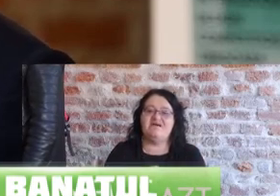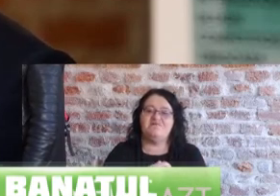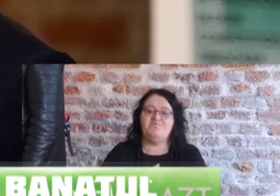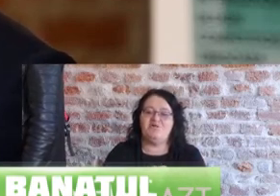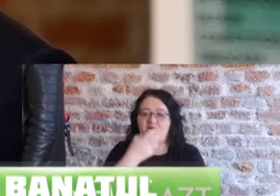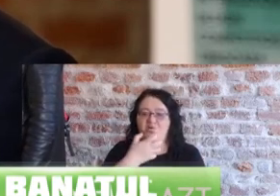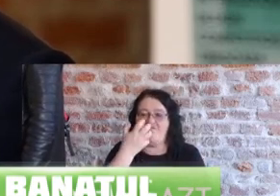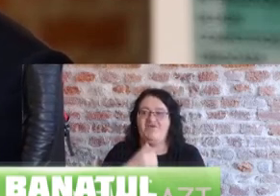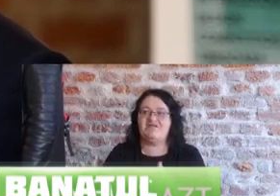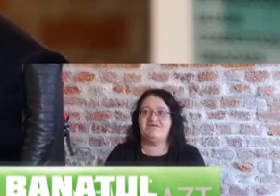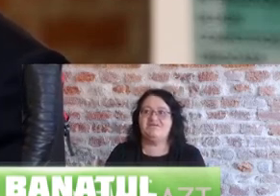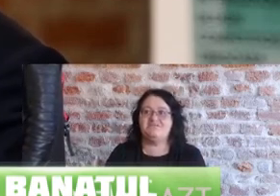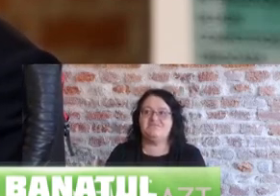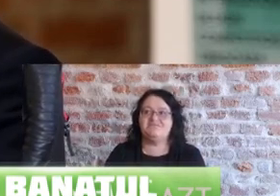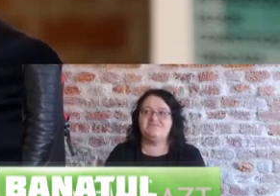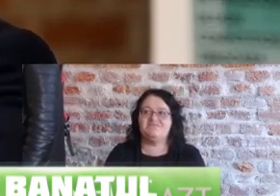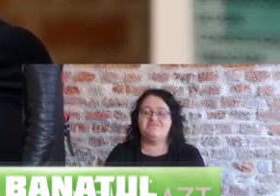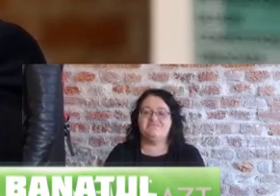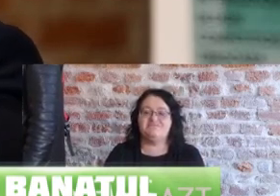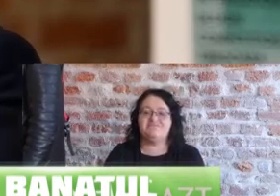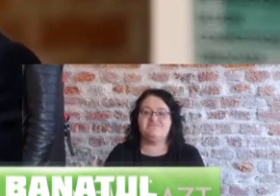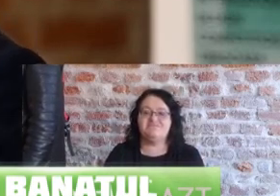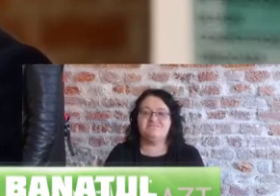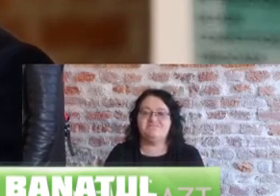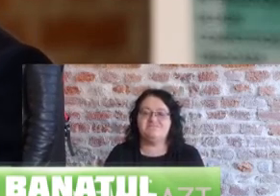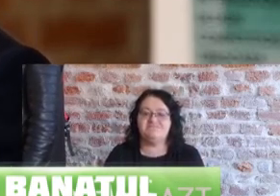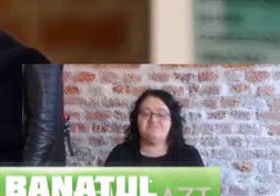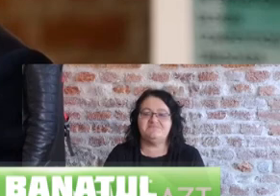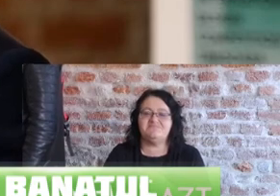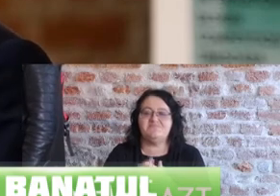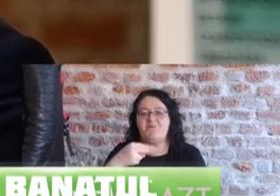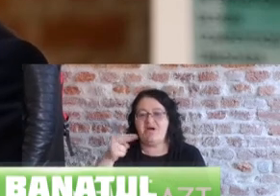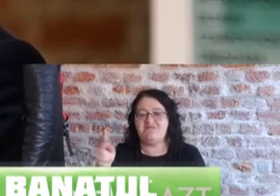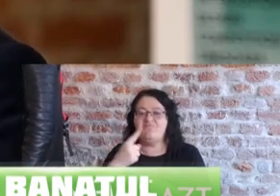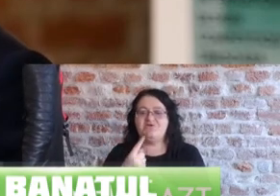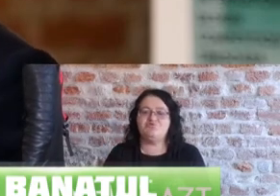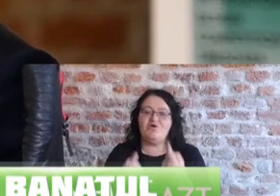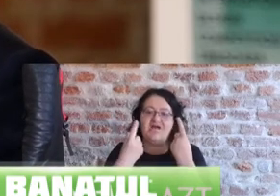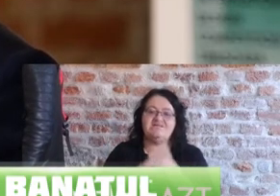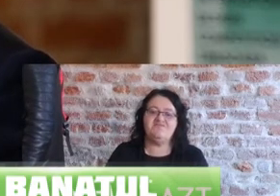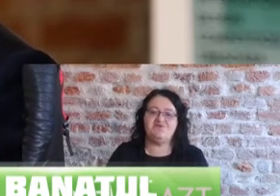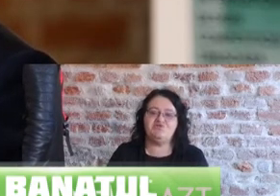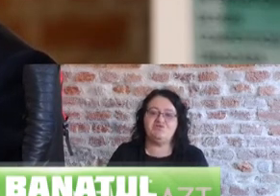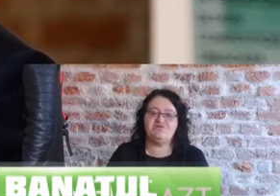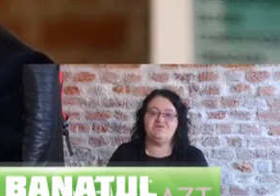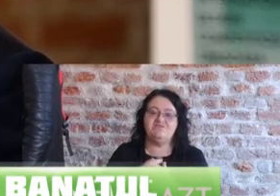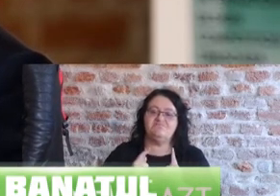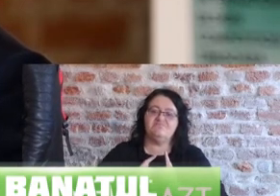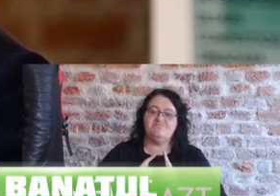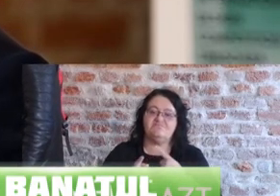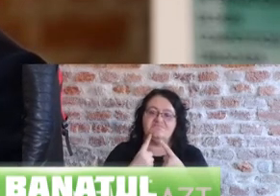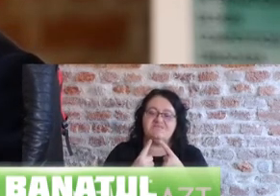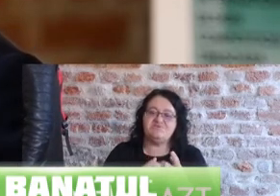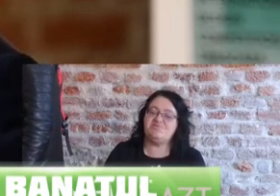o conferință normală și vă propun să mergem mai departe și la sfârșit să vă stau la